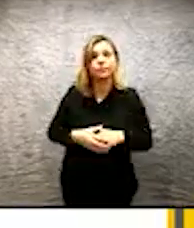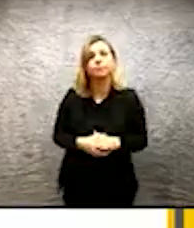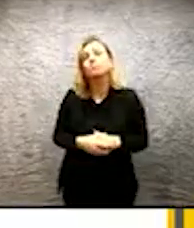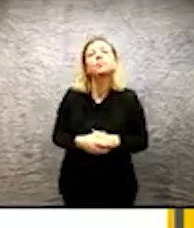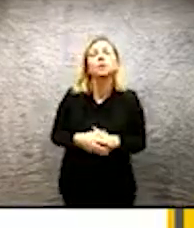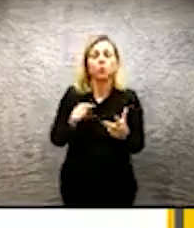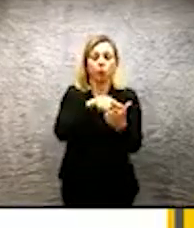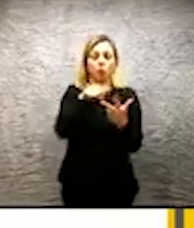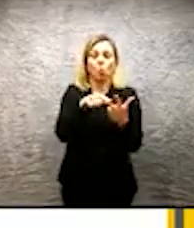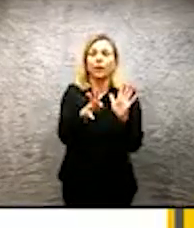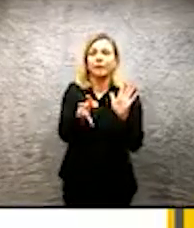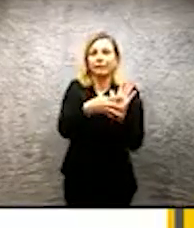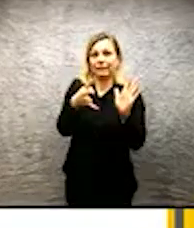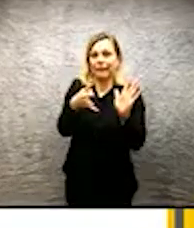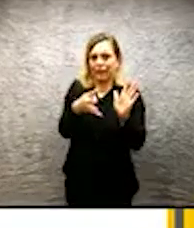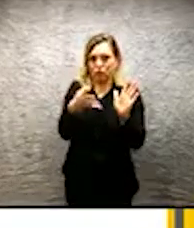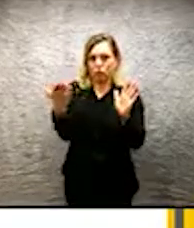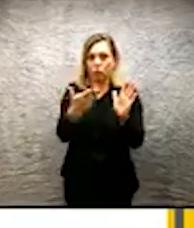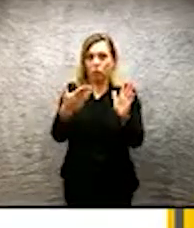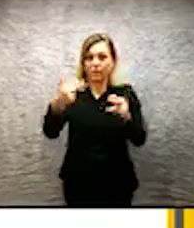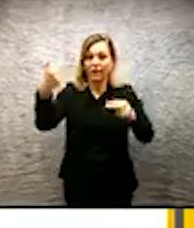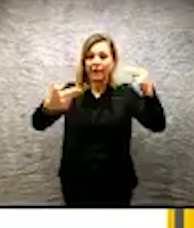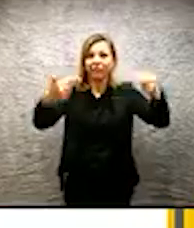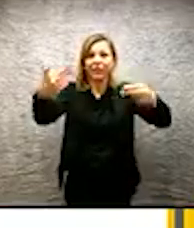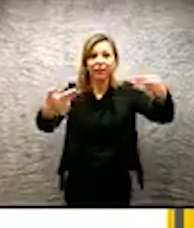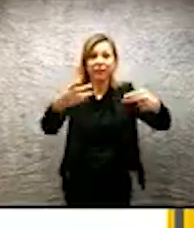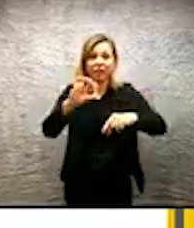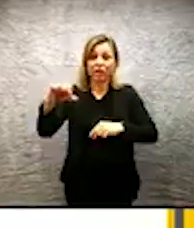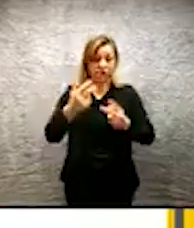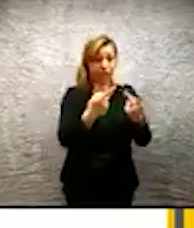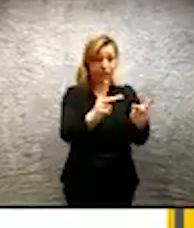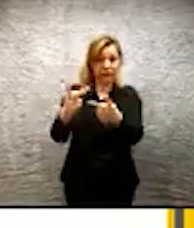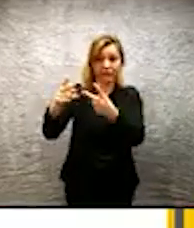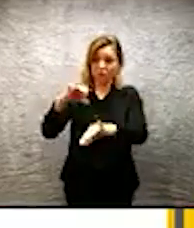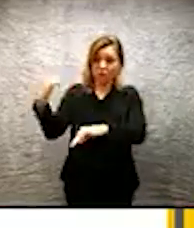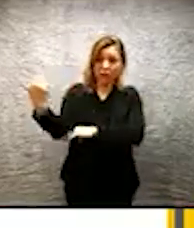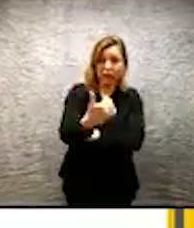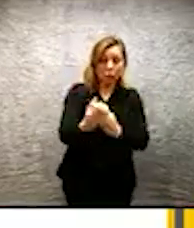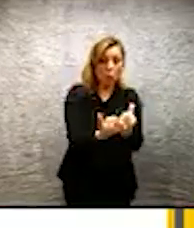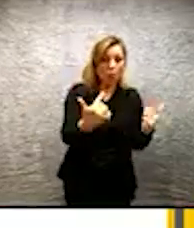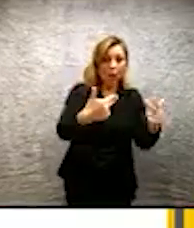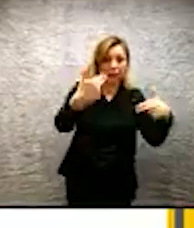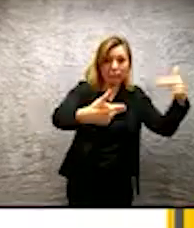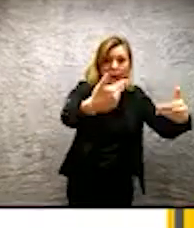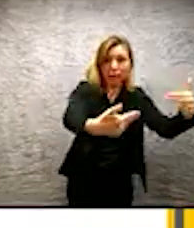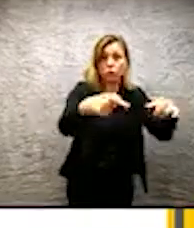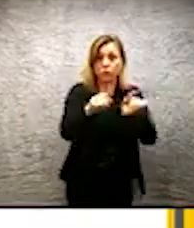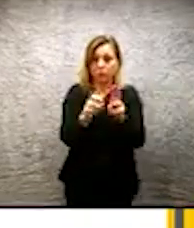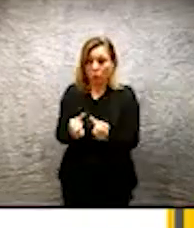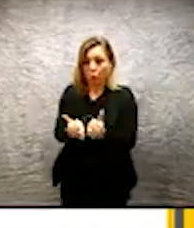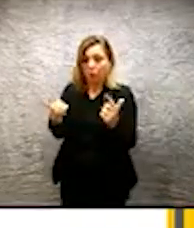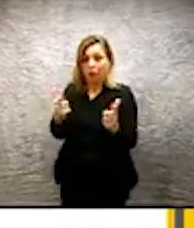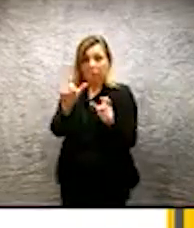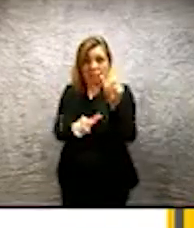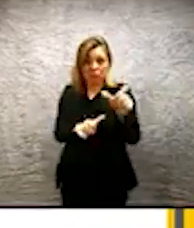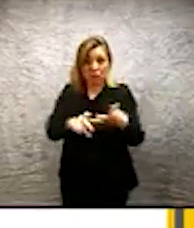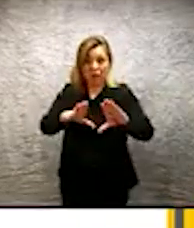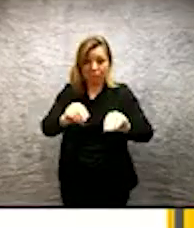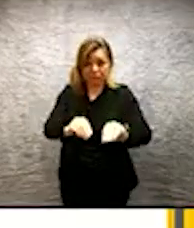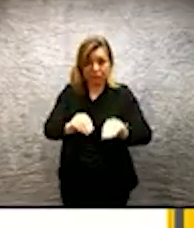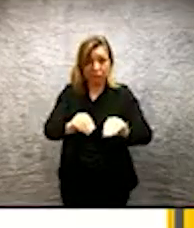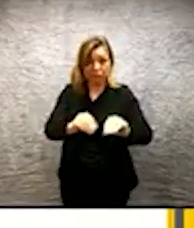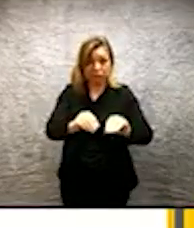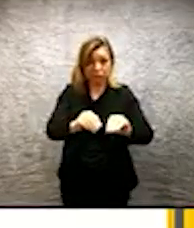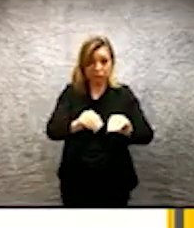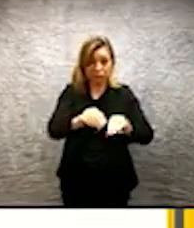Le nombre de caméras implantées dans chacune des villes, le nombre d'habitants résidant dans chacune des villes